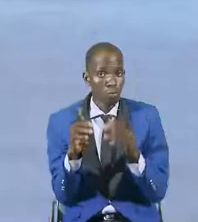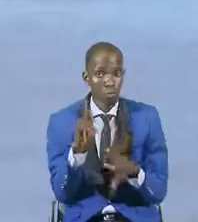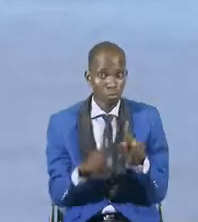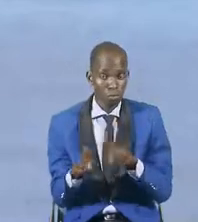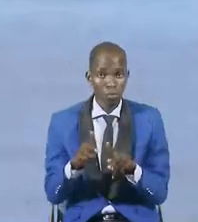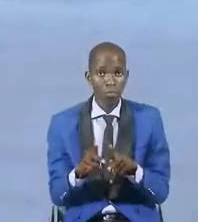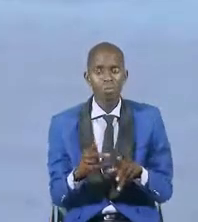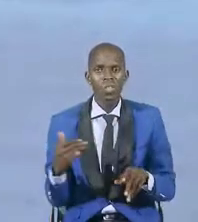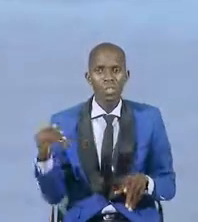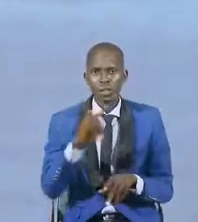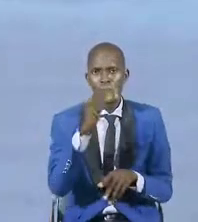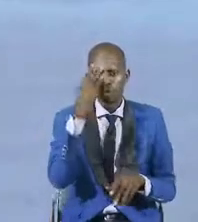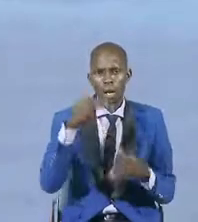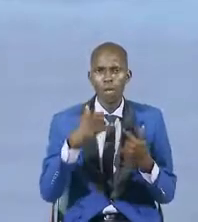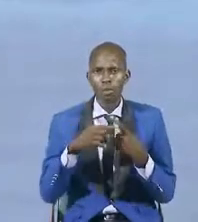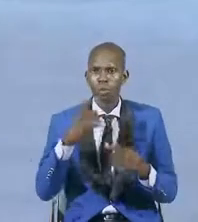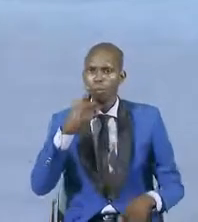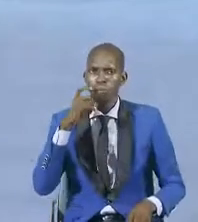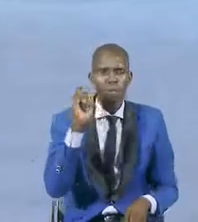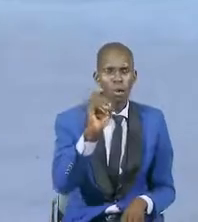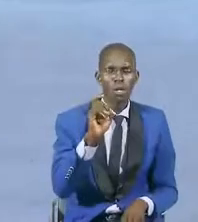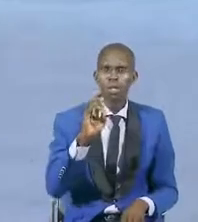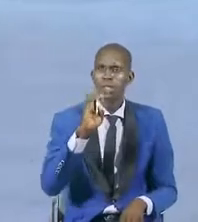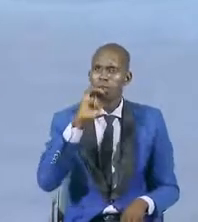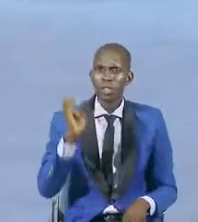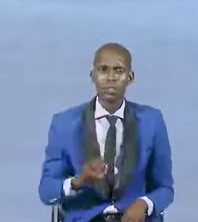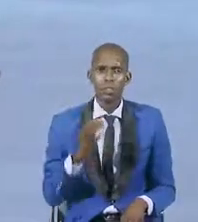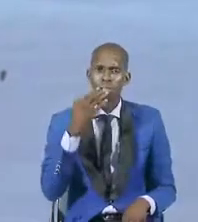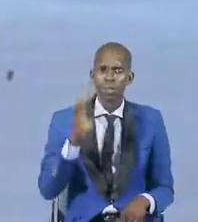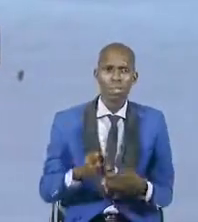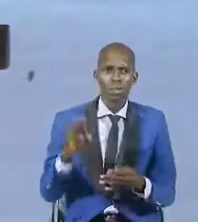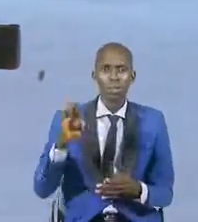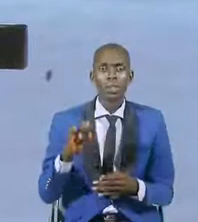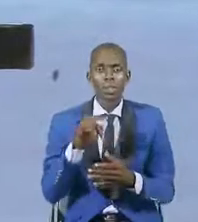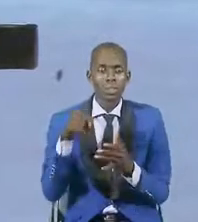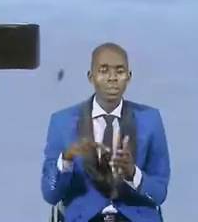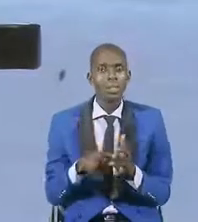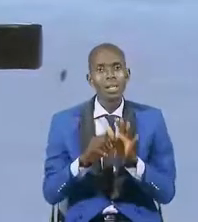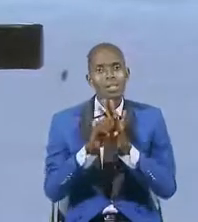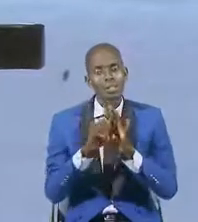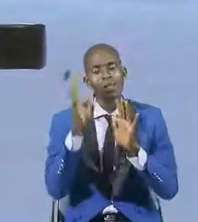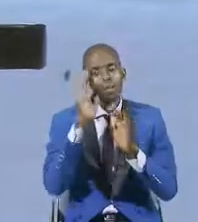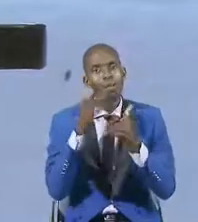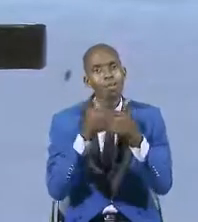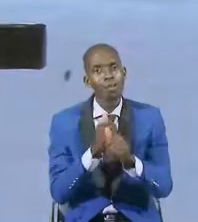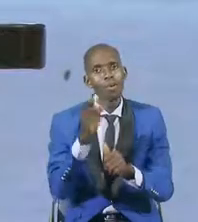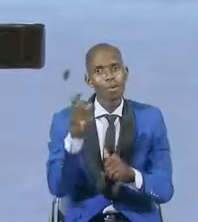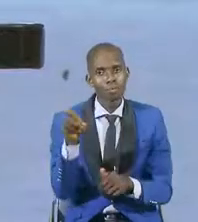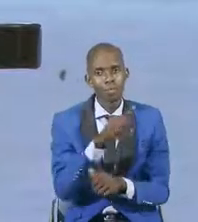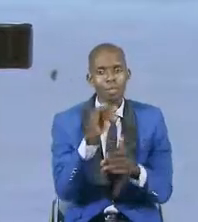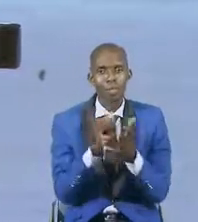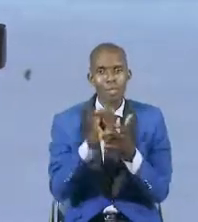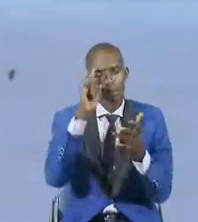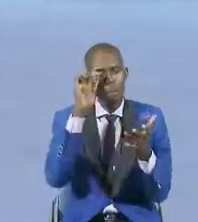voisins. Est-ce que vous voyez des gens? S'il s'agit de commander les démons, chasser les démons, voici les miracles qui accompagneront ceux